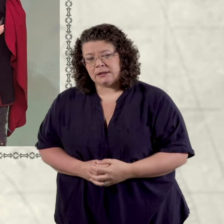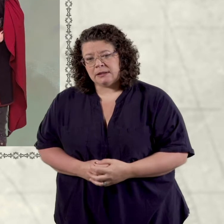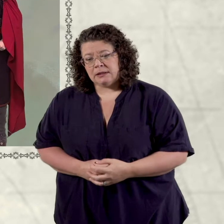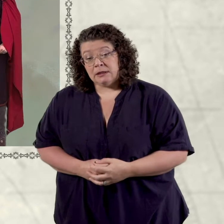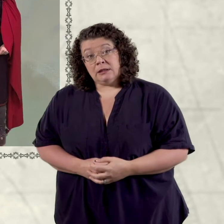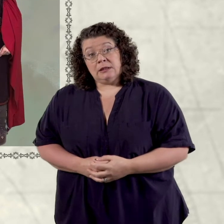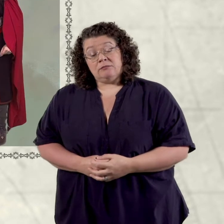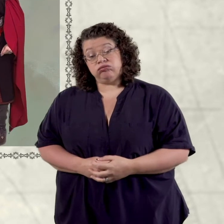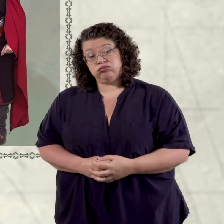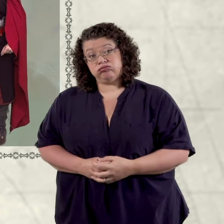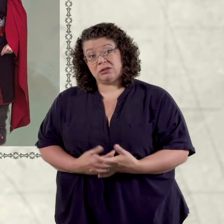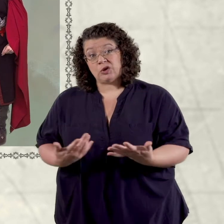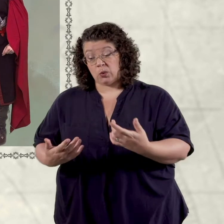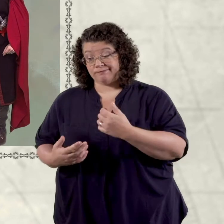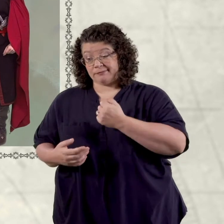A marw.